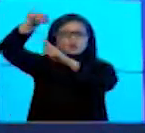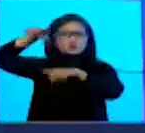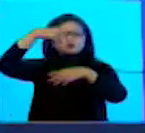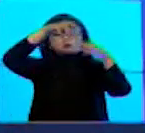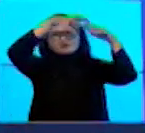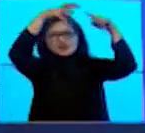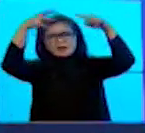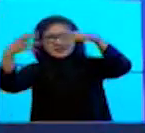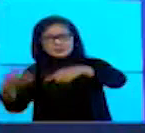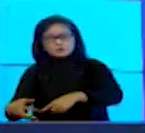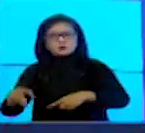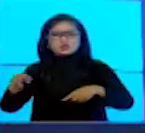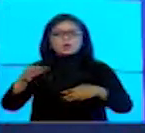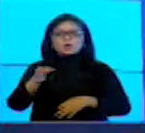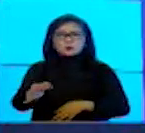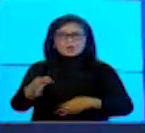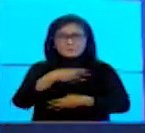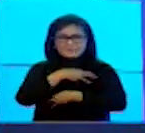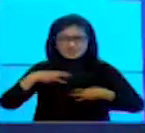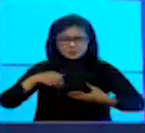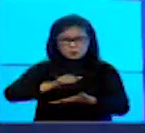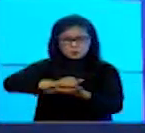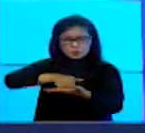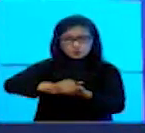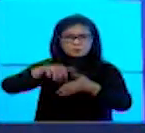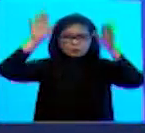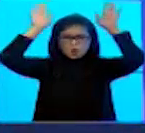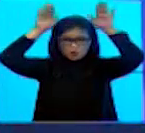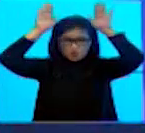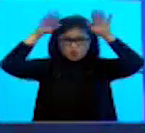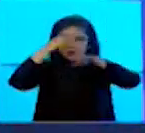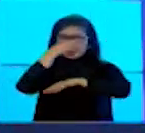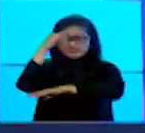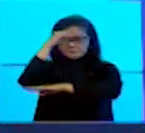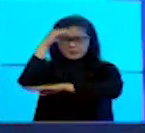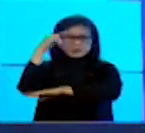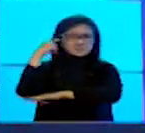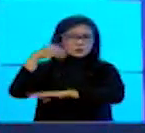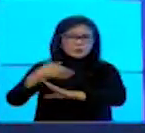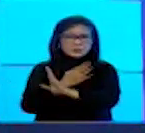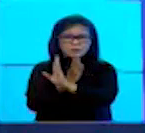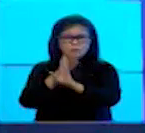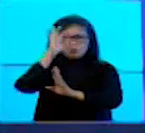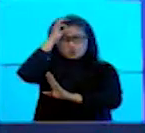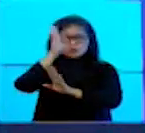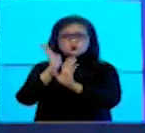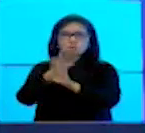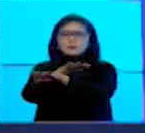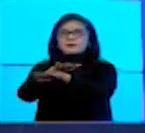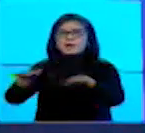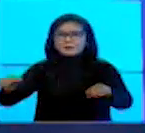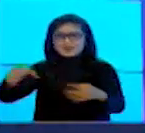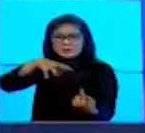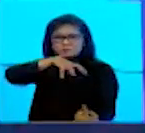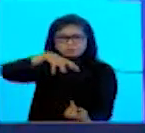Kota Madiun, Kamis pagi. Sementara itu di Ponorogo, Jawa Timur, polisi menamankan sebuah balon udara dalam kondisi api yang masih menyala dan